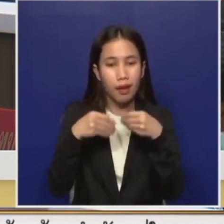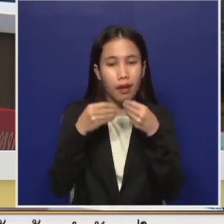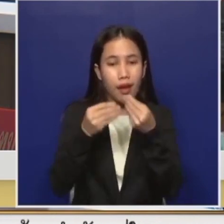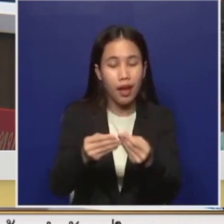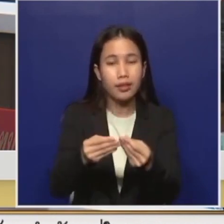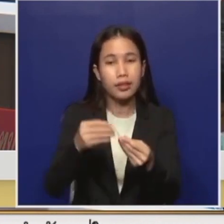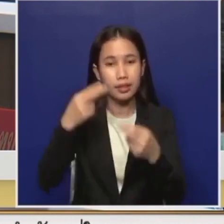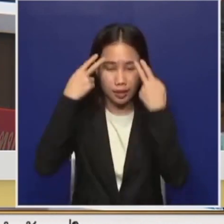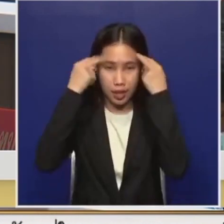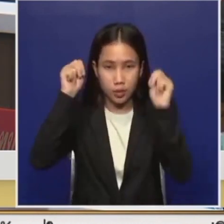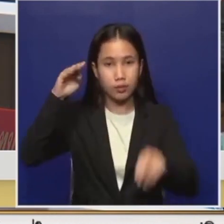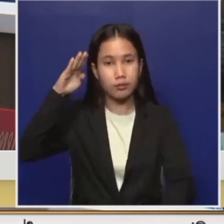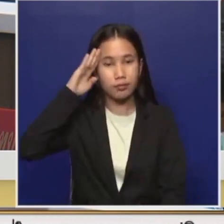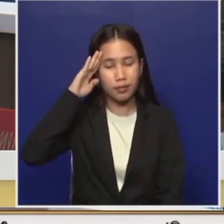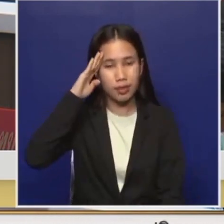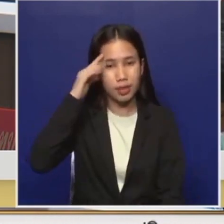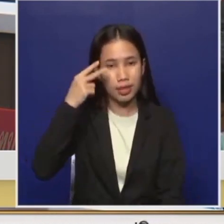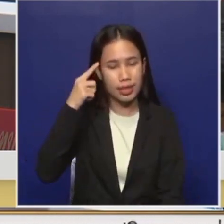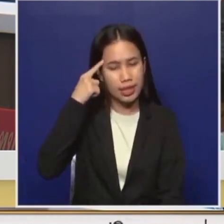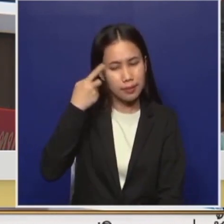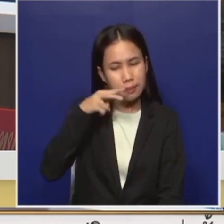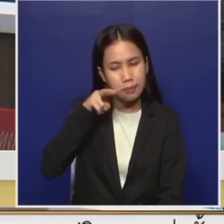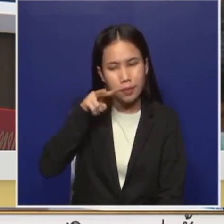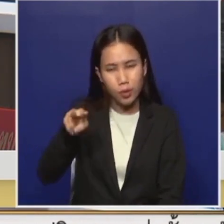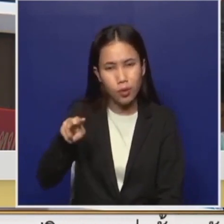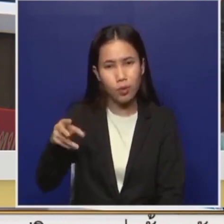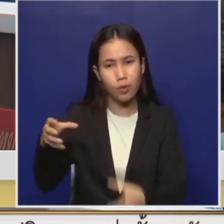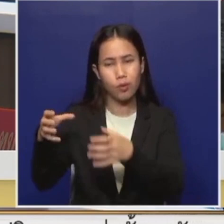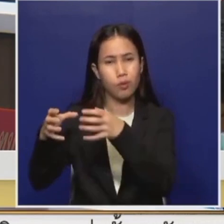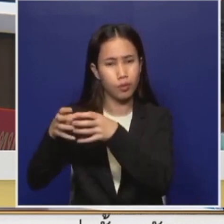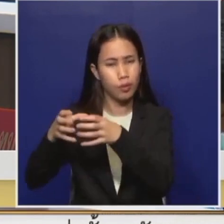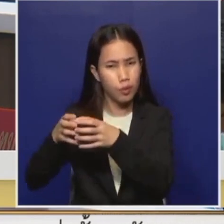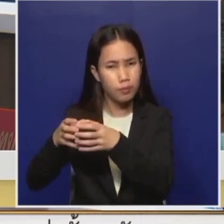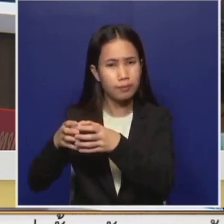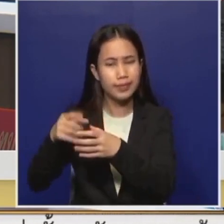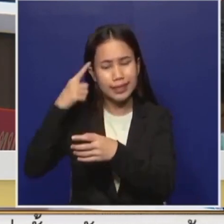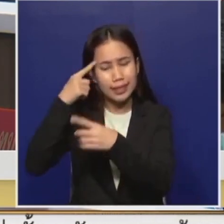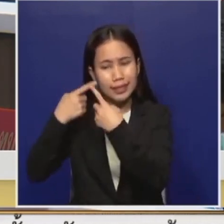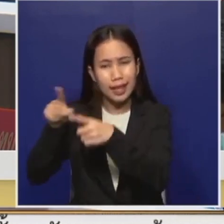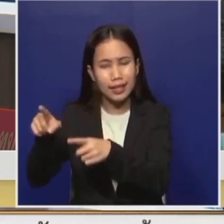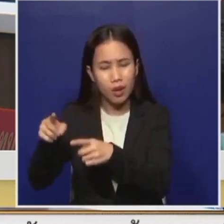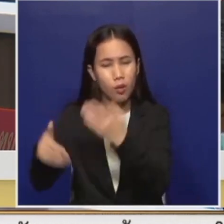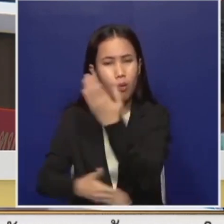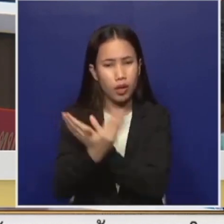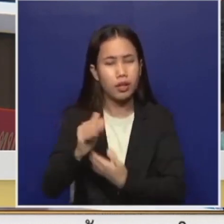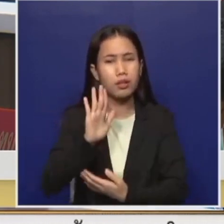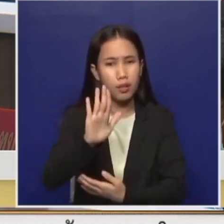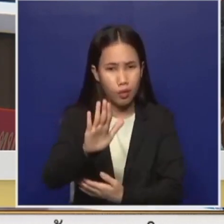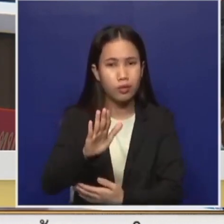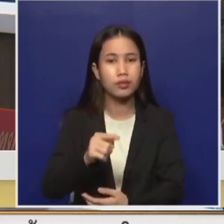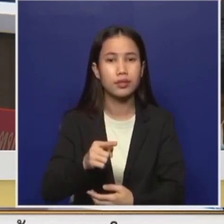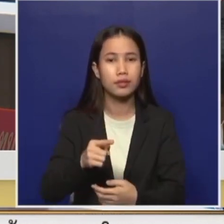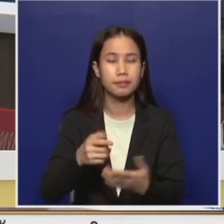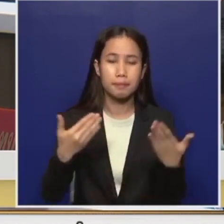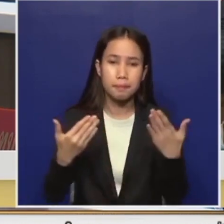ชจรรษ์โชากลบมามองว่าสิ่งที่ฝ่ายข้าลเขาพูดเโอกาสเป็ของท่านแล้ที่จะปรับเปลี่ยนการ